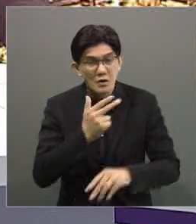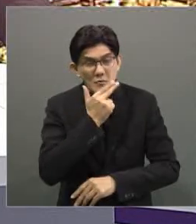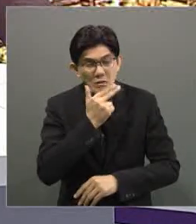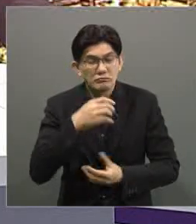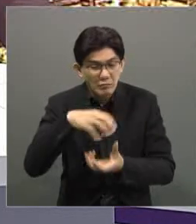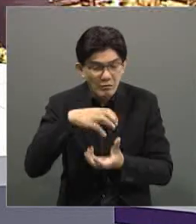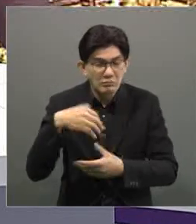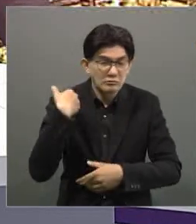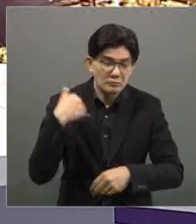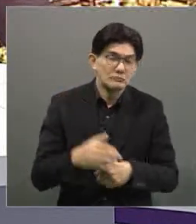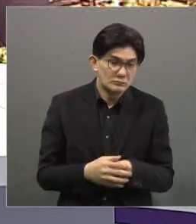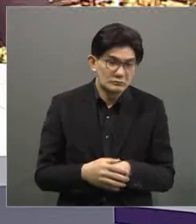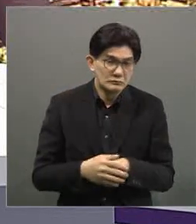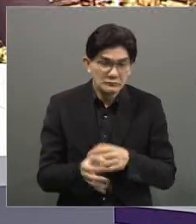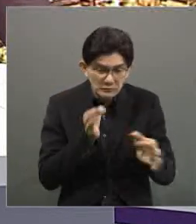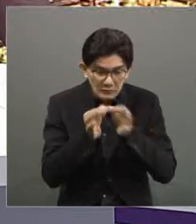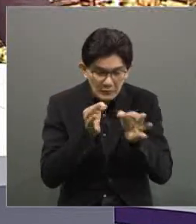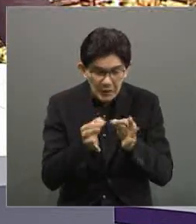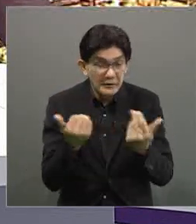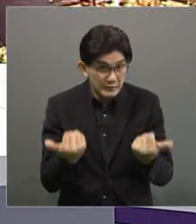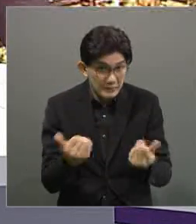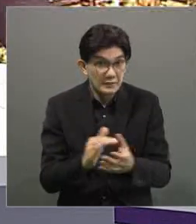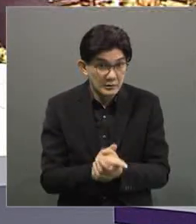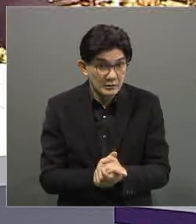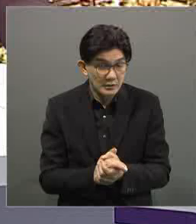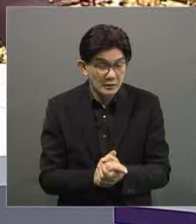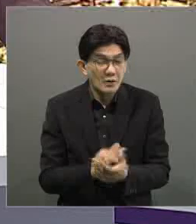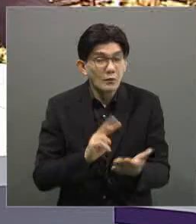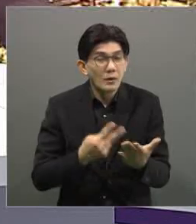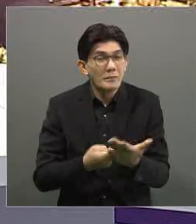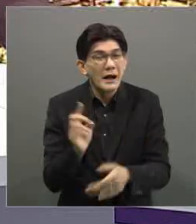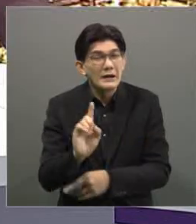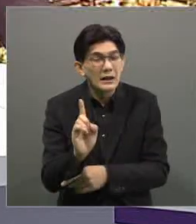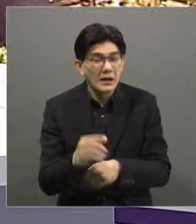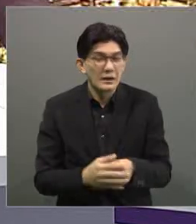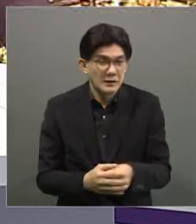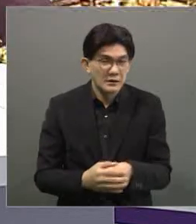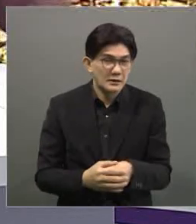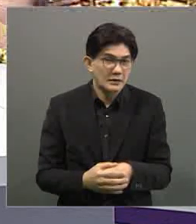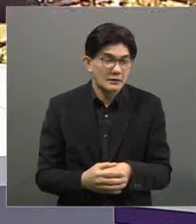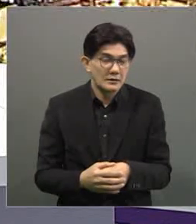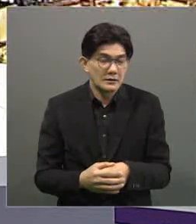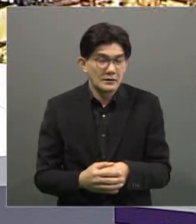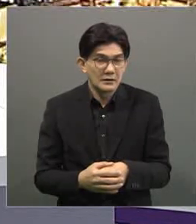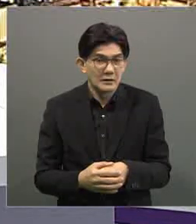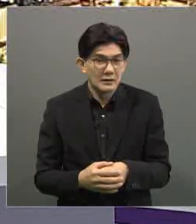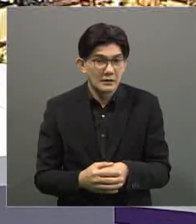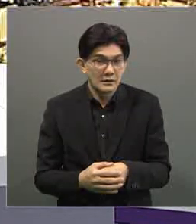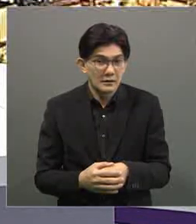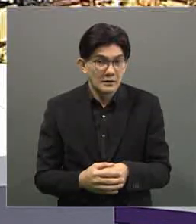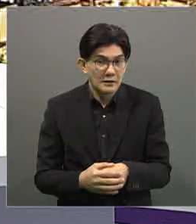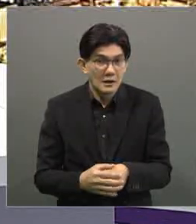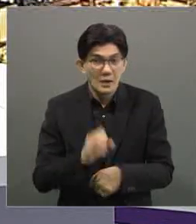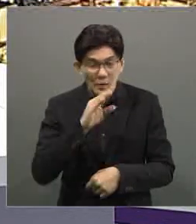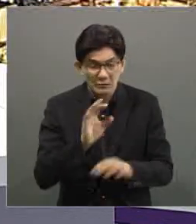โต๊ะแถลงเลยนะคะอธิบายให้ฟังว่าตกลงแล้วเนี่ยความเป็นจริงมันคืออะไรนะคะ คือมันเกิดจากว่าพอออกมาแบบนี้ว่าไ